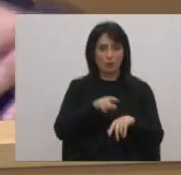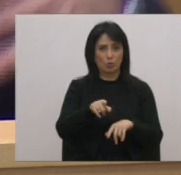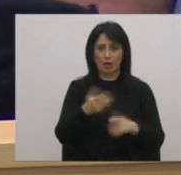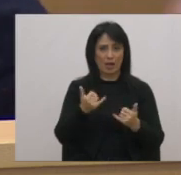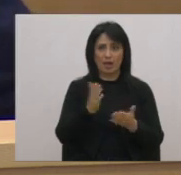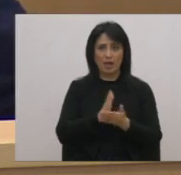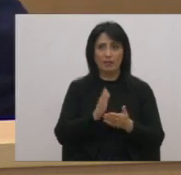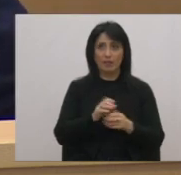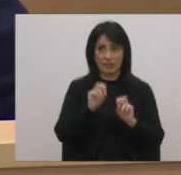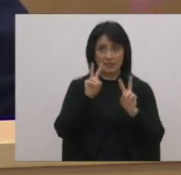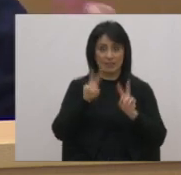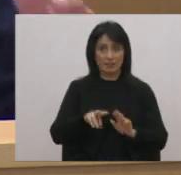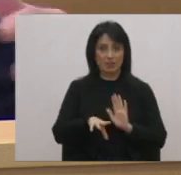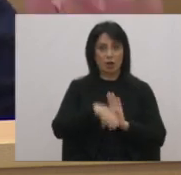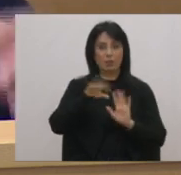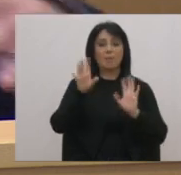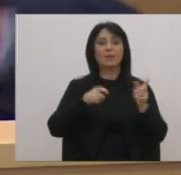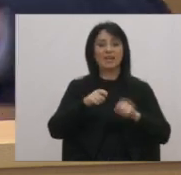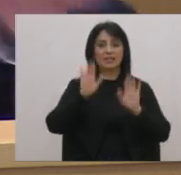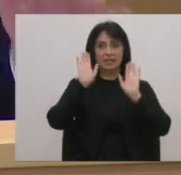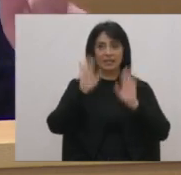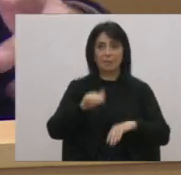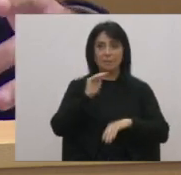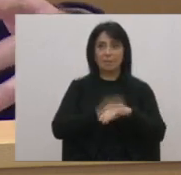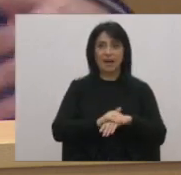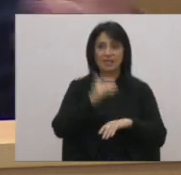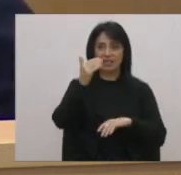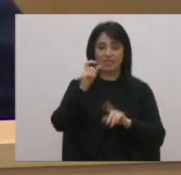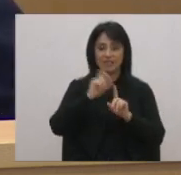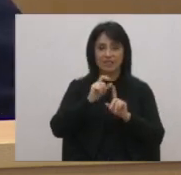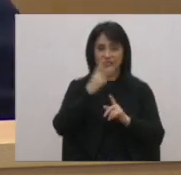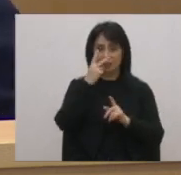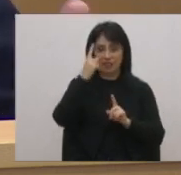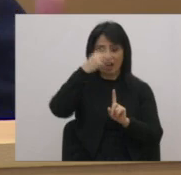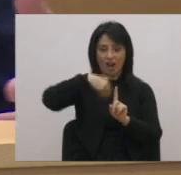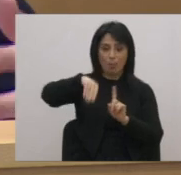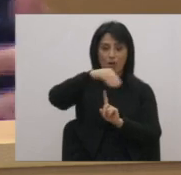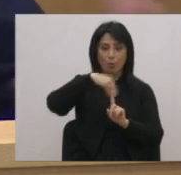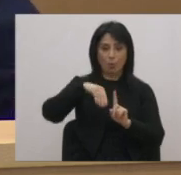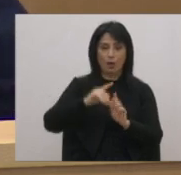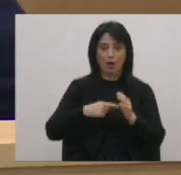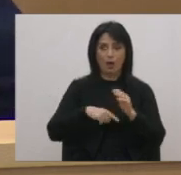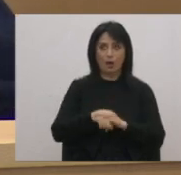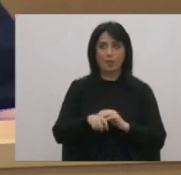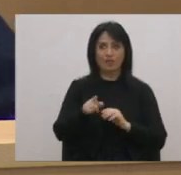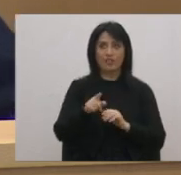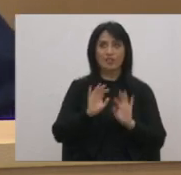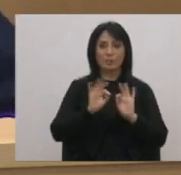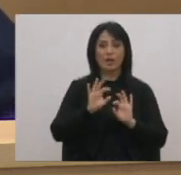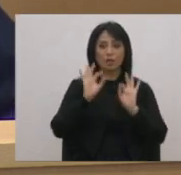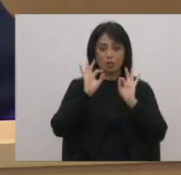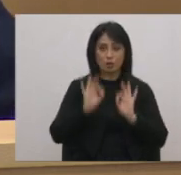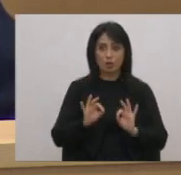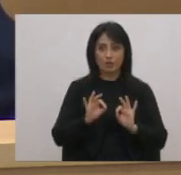აი შეგნებულად რო აირჩიეთ პრეზიდენტი, რომელიც ფაქტობრივად თქვენივე რიტორიკის მიხედვით თავსმოხვეული გამოდის, და ეს თუ იხსნება